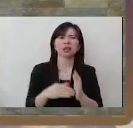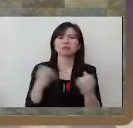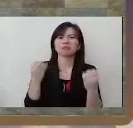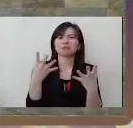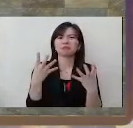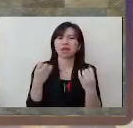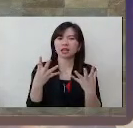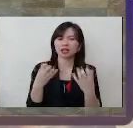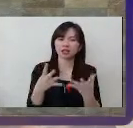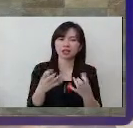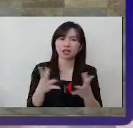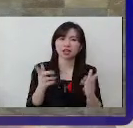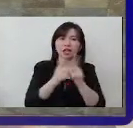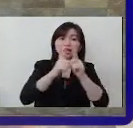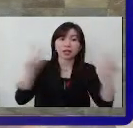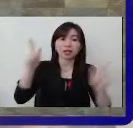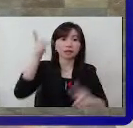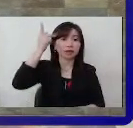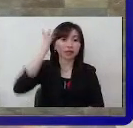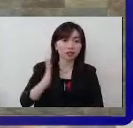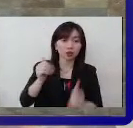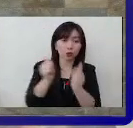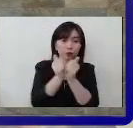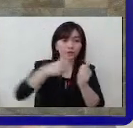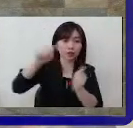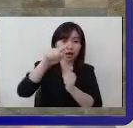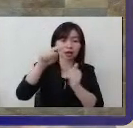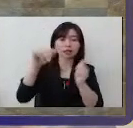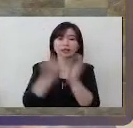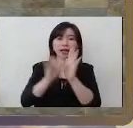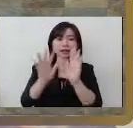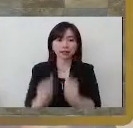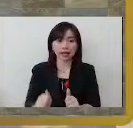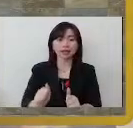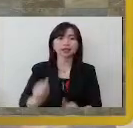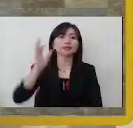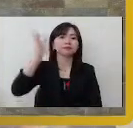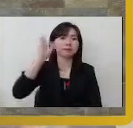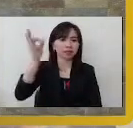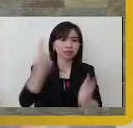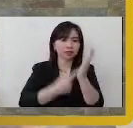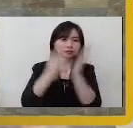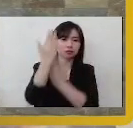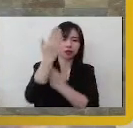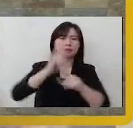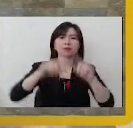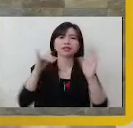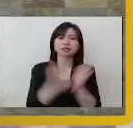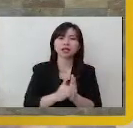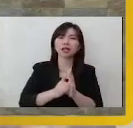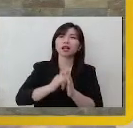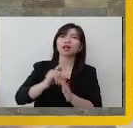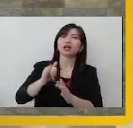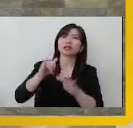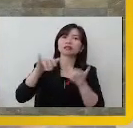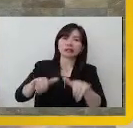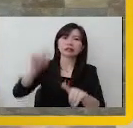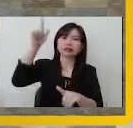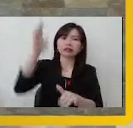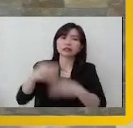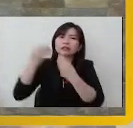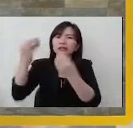great pastors here na pwede pong magsalita po sa inyo ngayon, but God gave me the chance to speak to you, and my